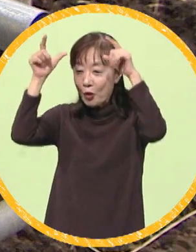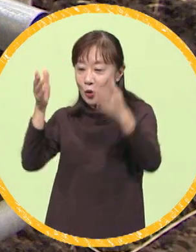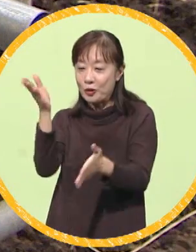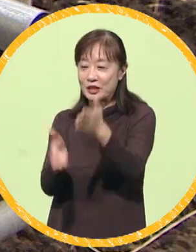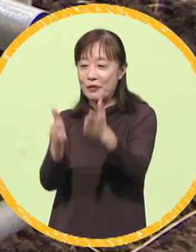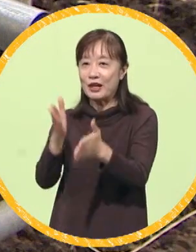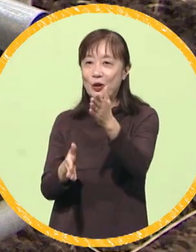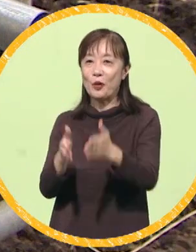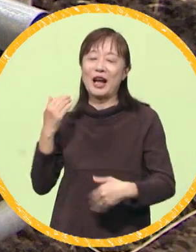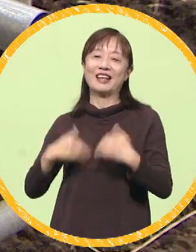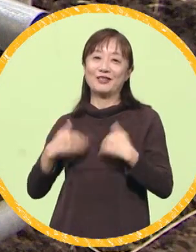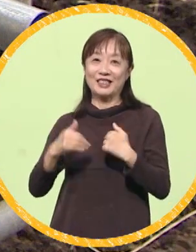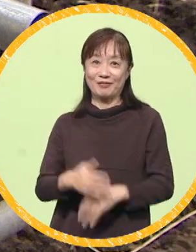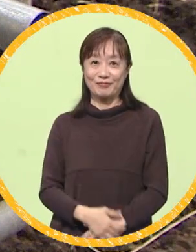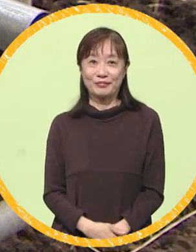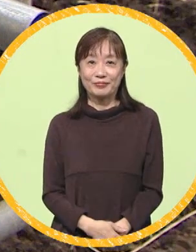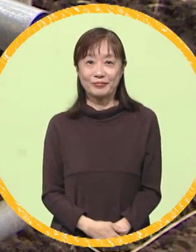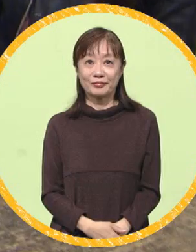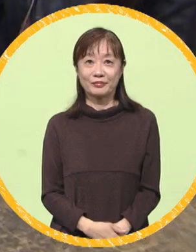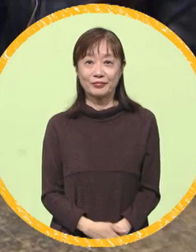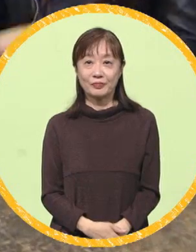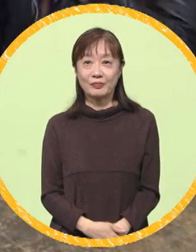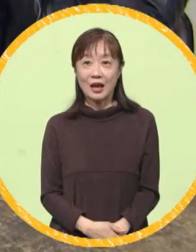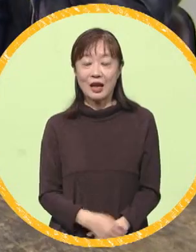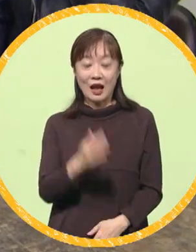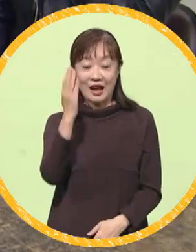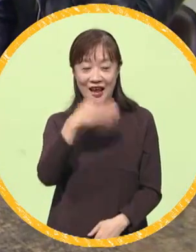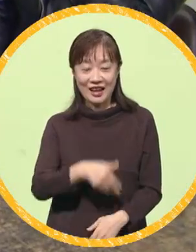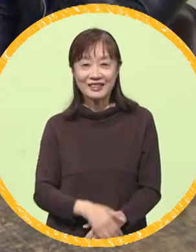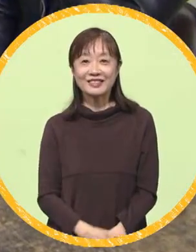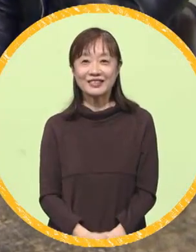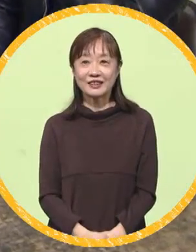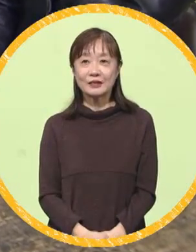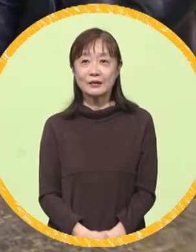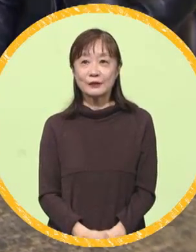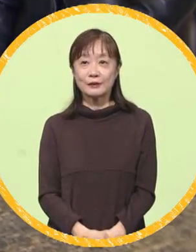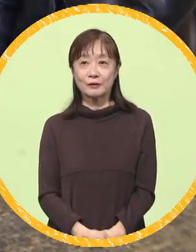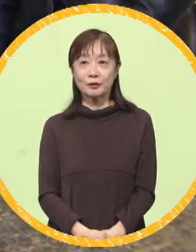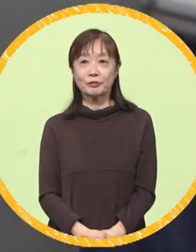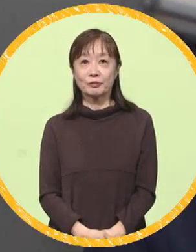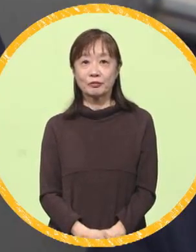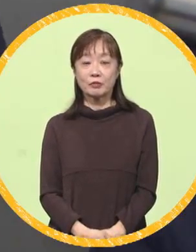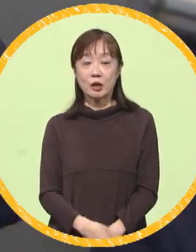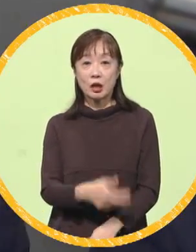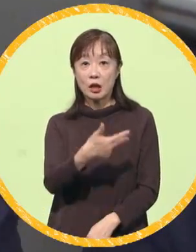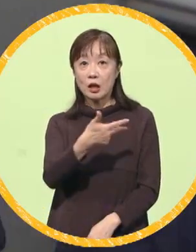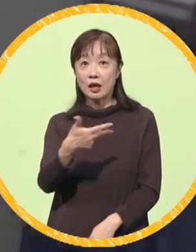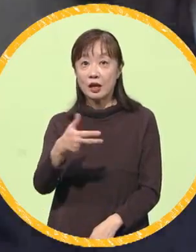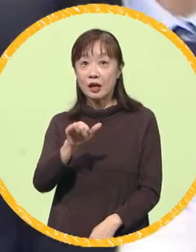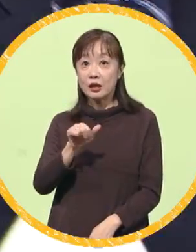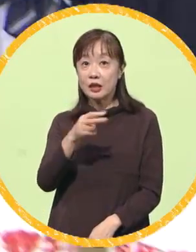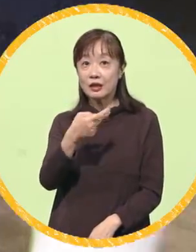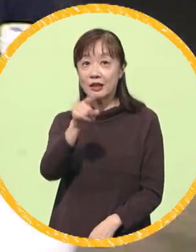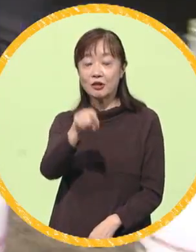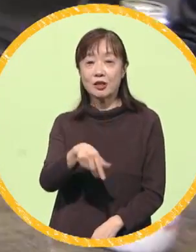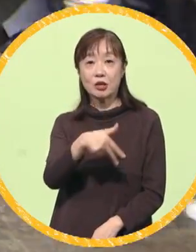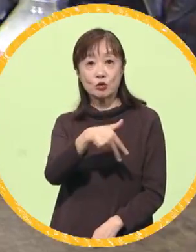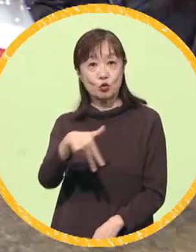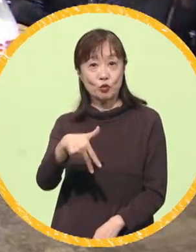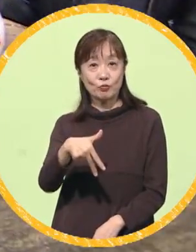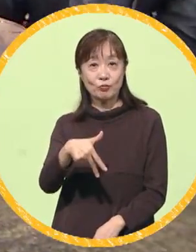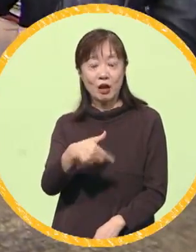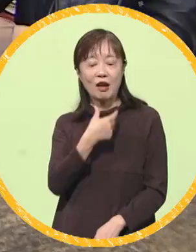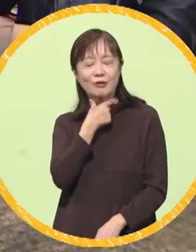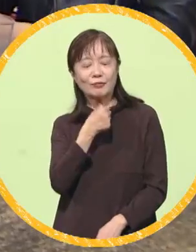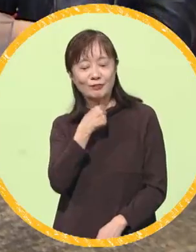うなの？ たまにやるからいい感じは。 嘘。そうなの？ジャニーズを愛してると。 もう本当に大好きです